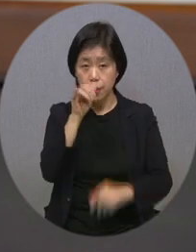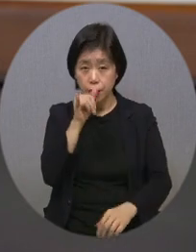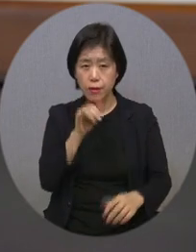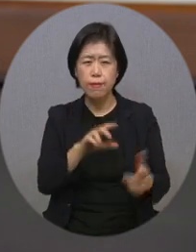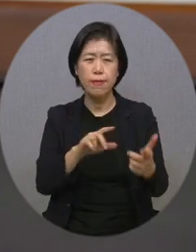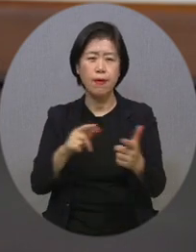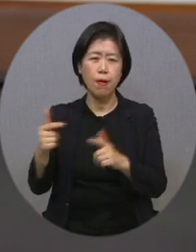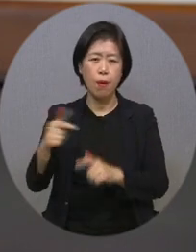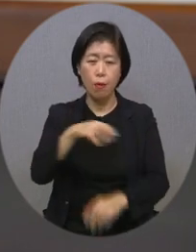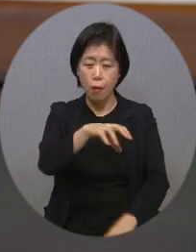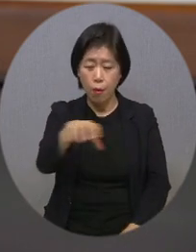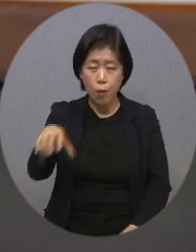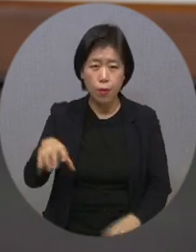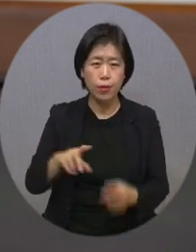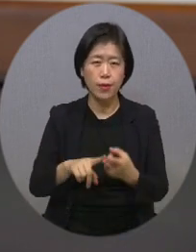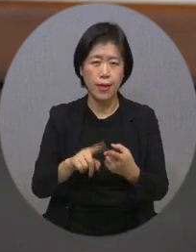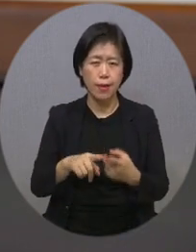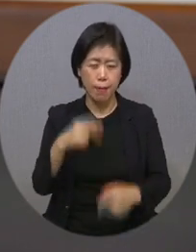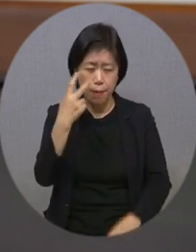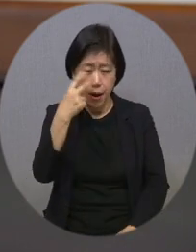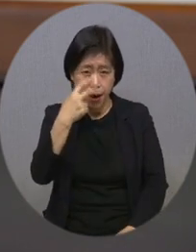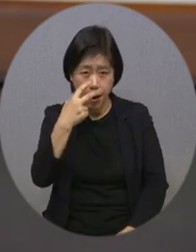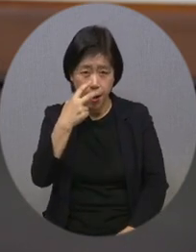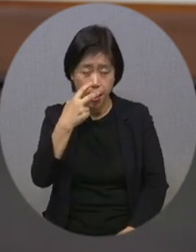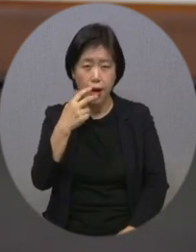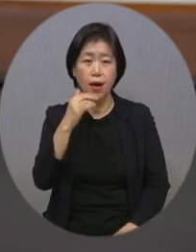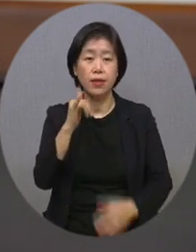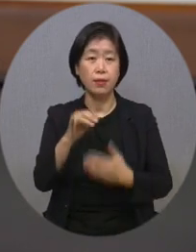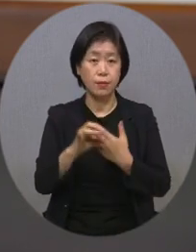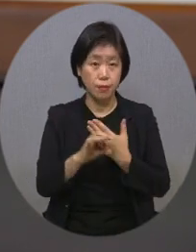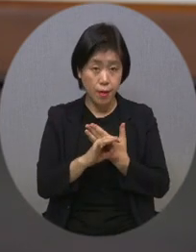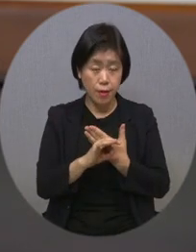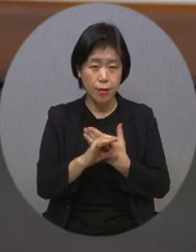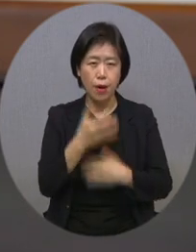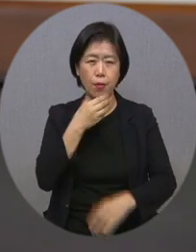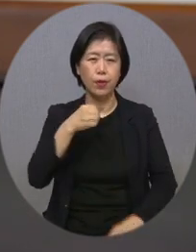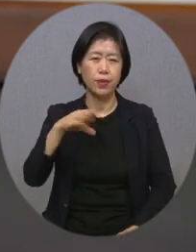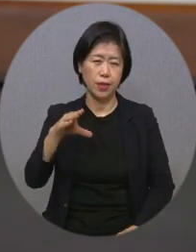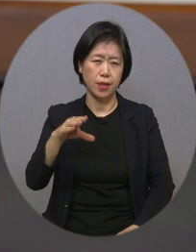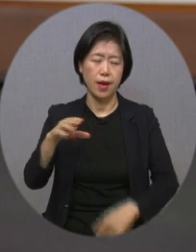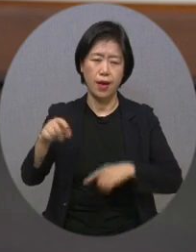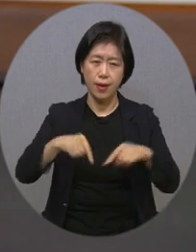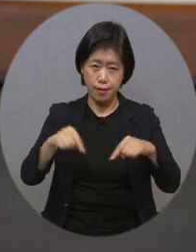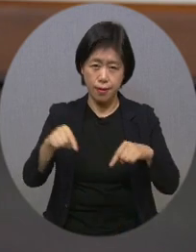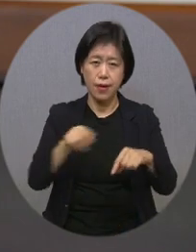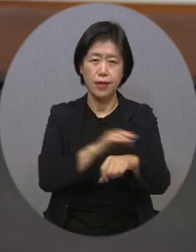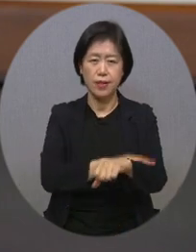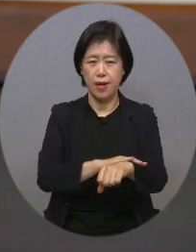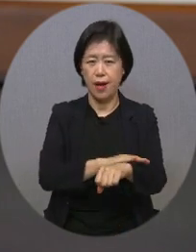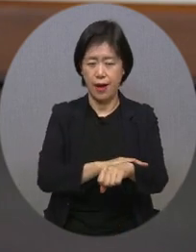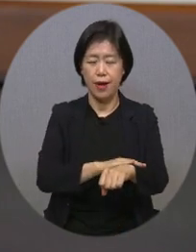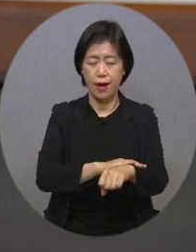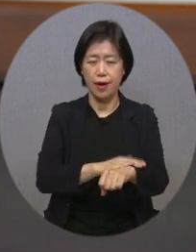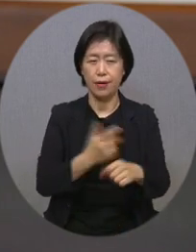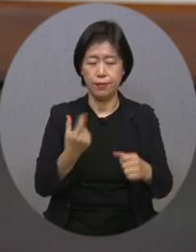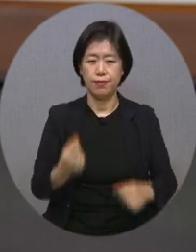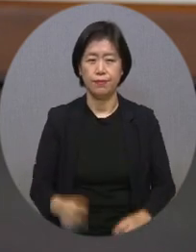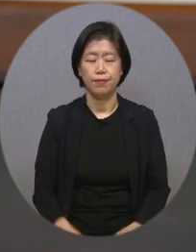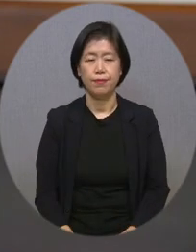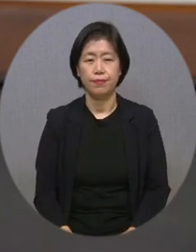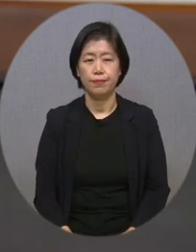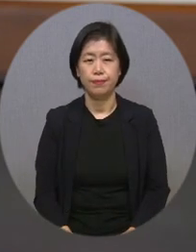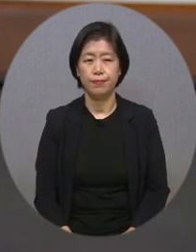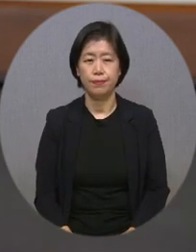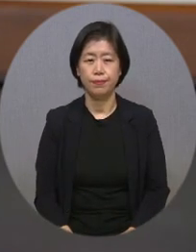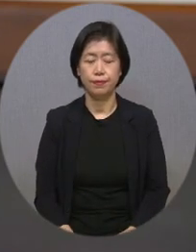부분에서 꼼꼼하게 살펴가면서 해야만이 이게 올바른 행정이고 또 우리가 다가갈 방향이 아닌가 이런